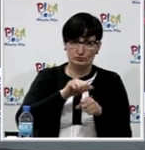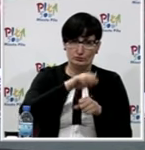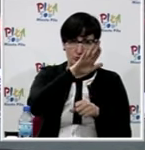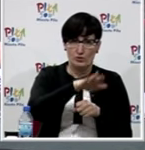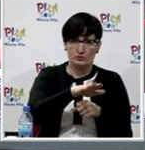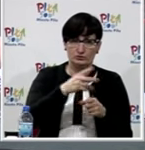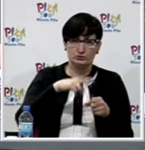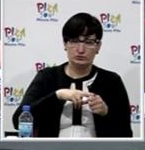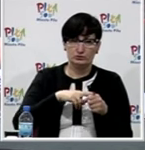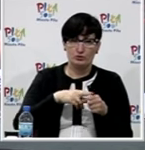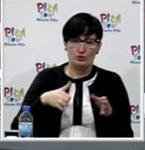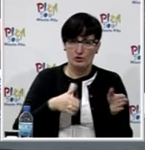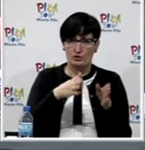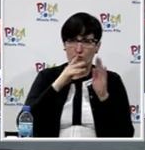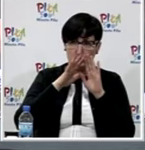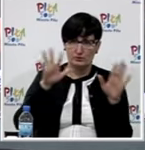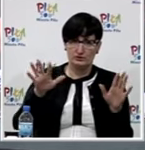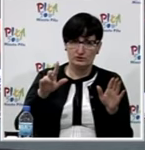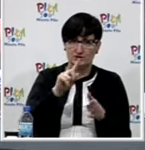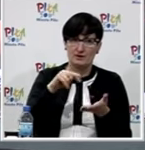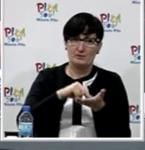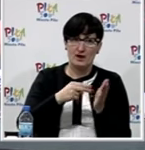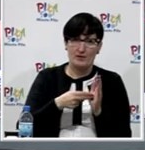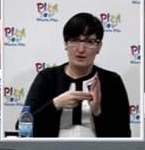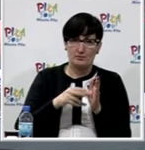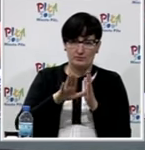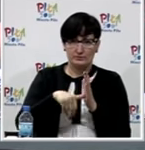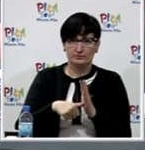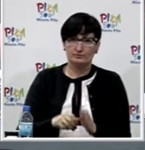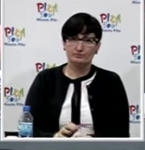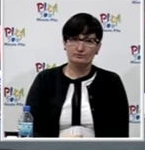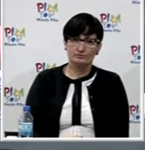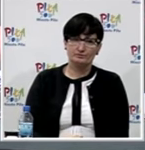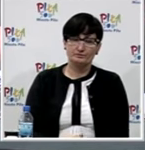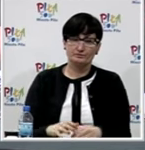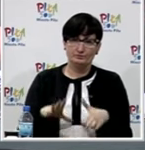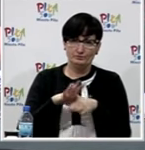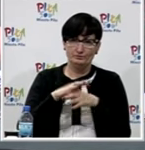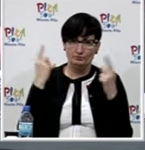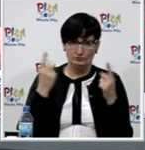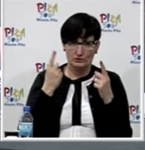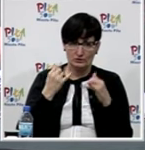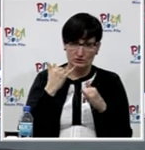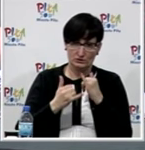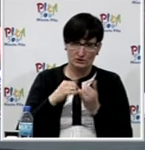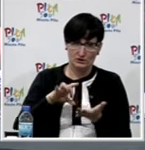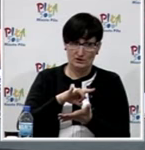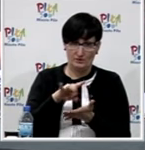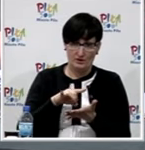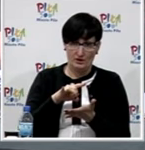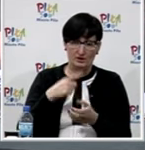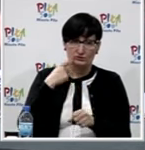publicznej przewidzianej zgodnie z planem miejscowym, owszem, w sytuacji, kiedy gmina podejmie decyzję